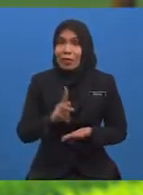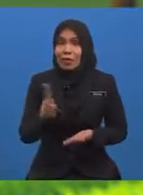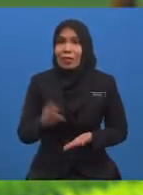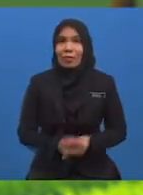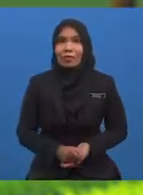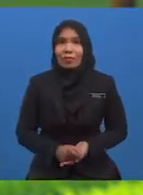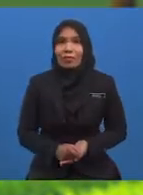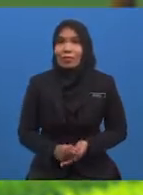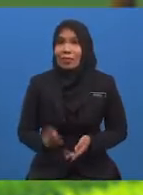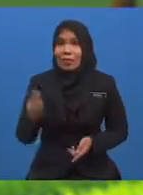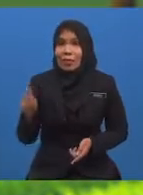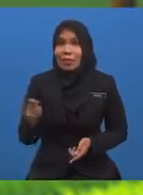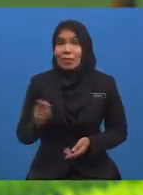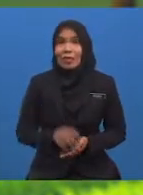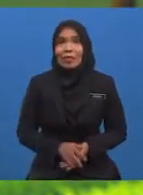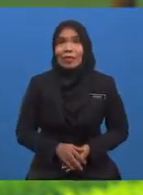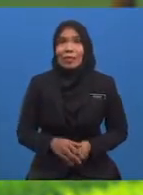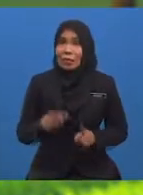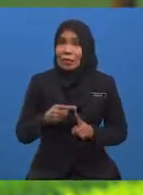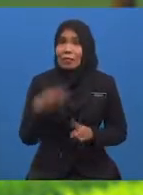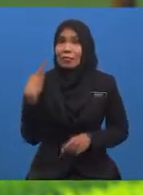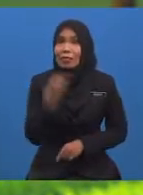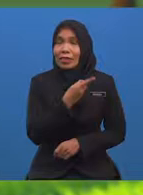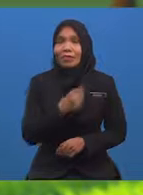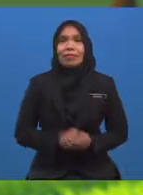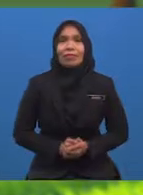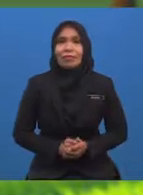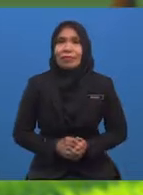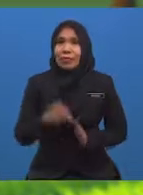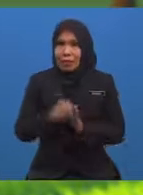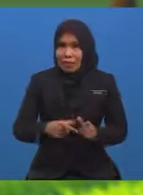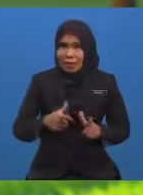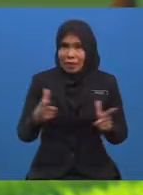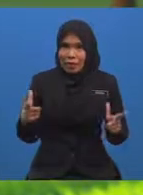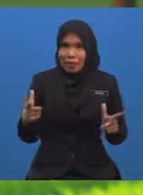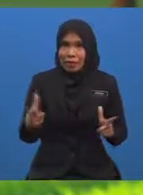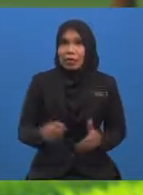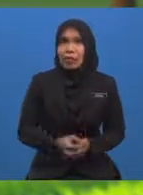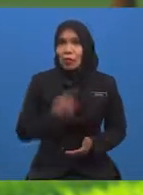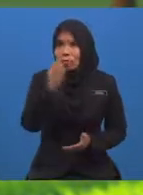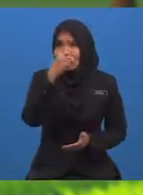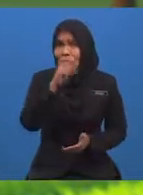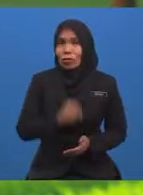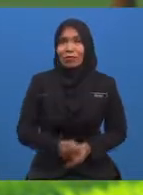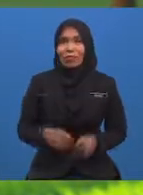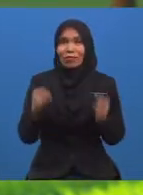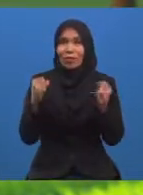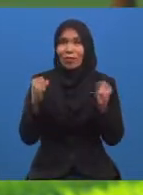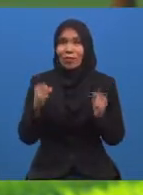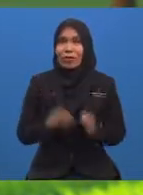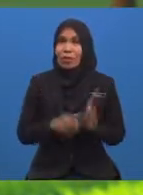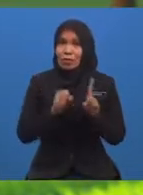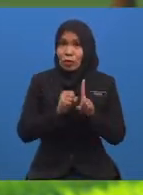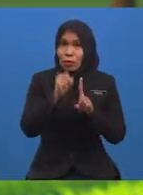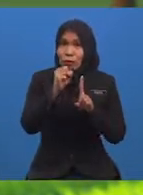Terbaik. Selain daripada menyejukkan suhu persekitaran, sumber udara,